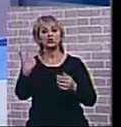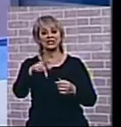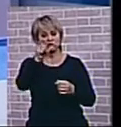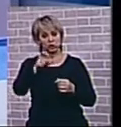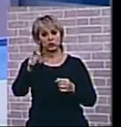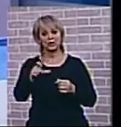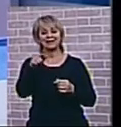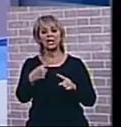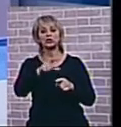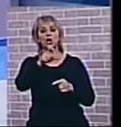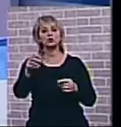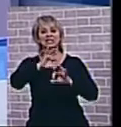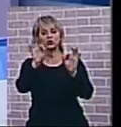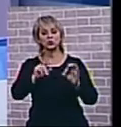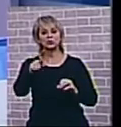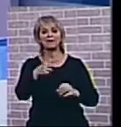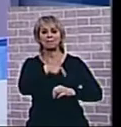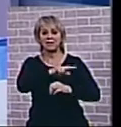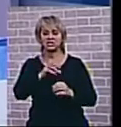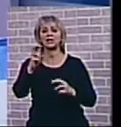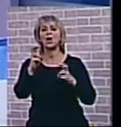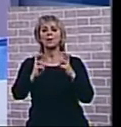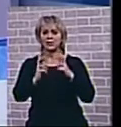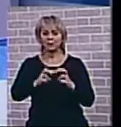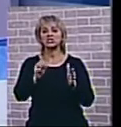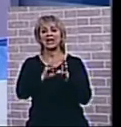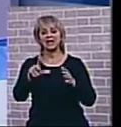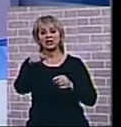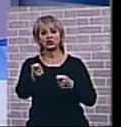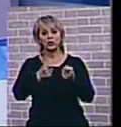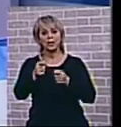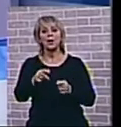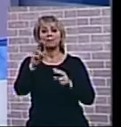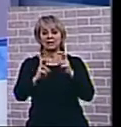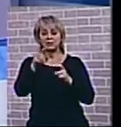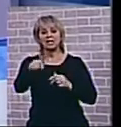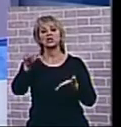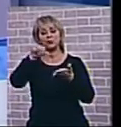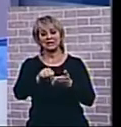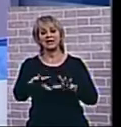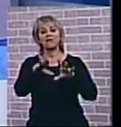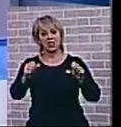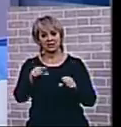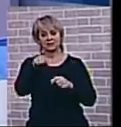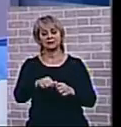30 человек. Это люди искусства, медики, промышленники, энергетики, руководители предприятий и представители